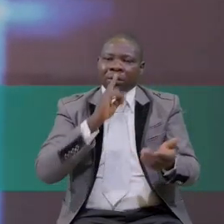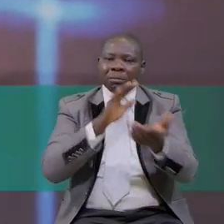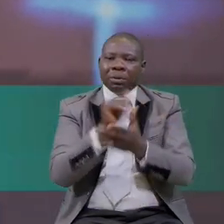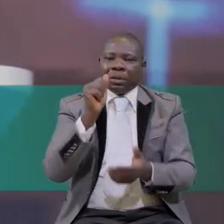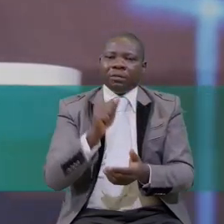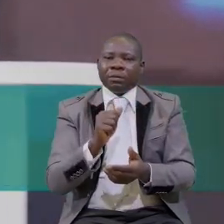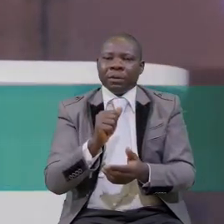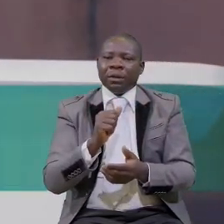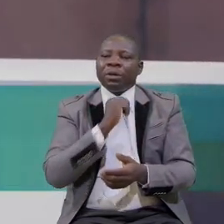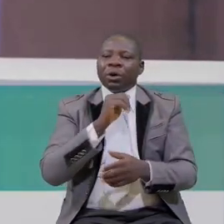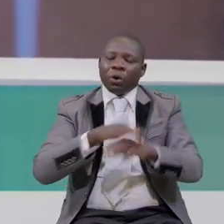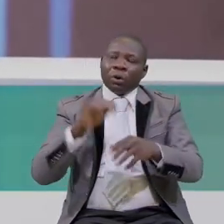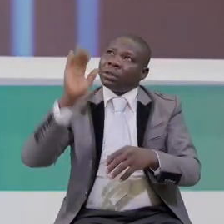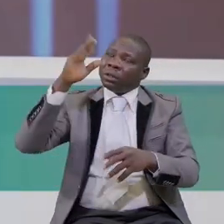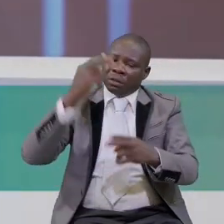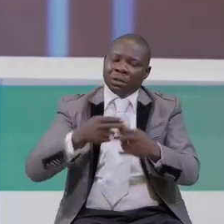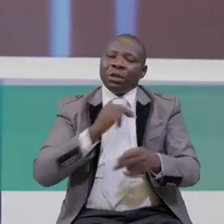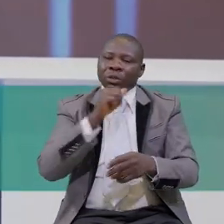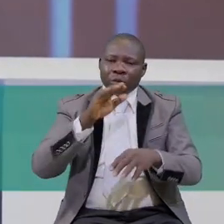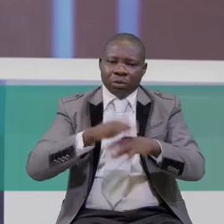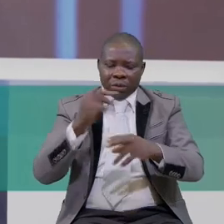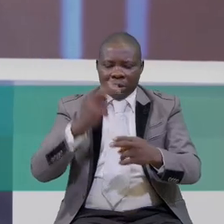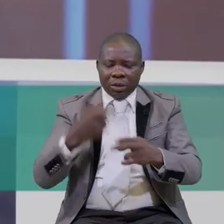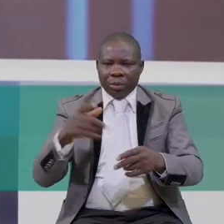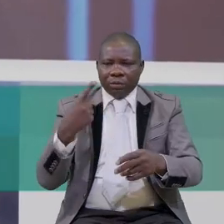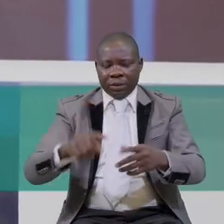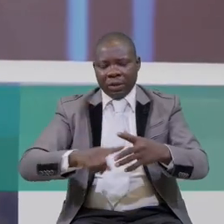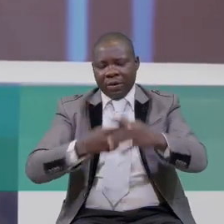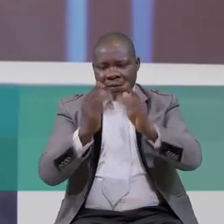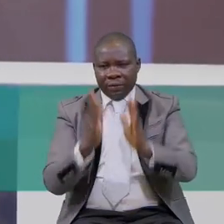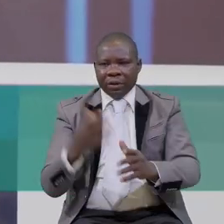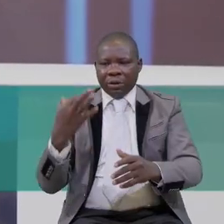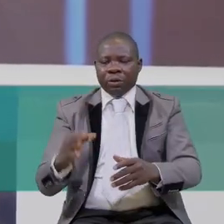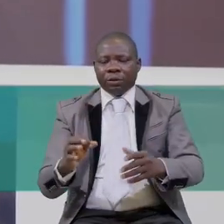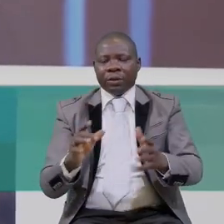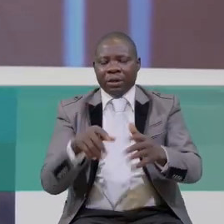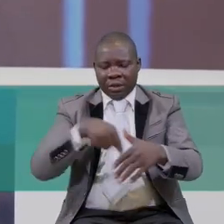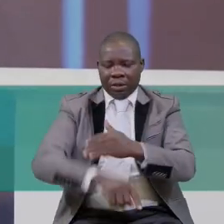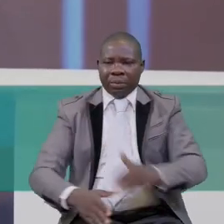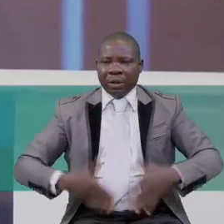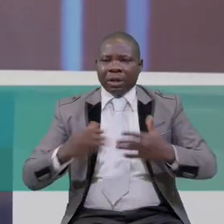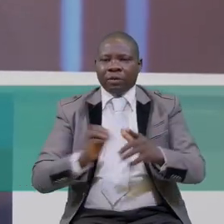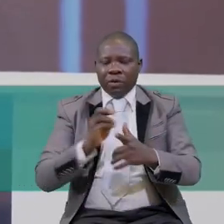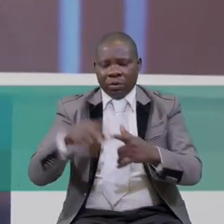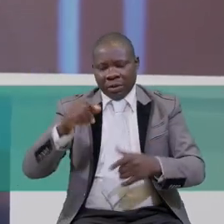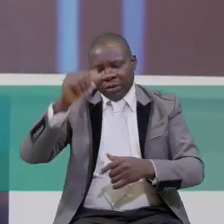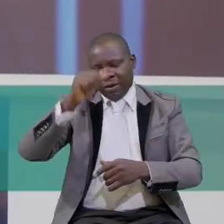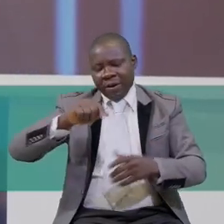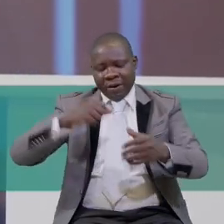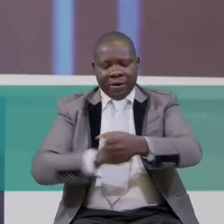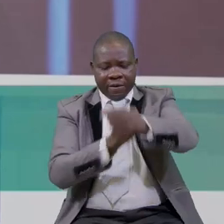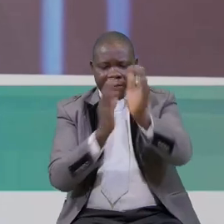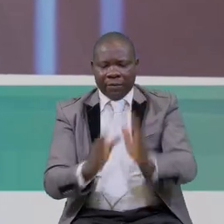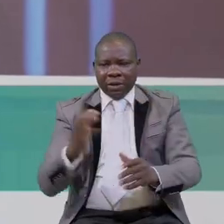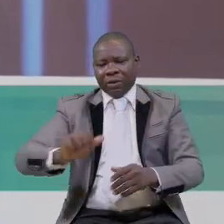pas le nom du fondateur de la vie profonde, pas au nom du fondateur d'une église locale donnée, d'une